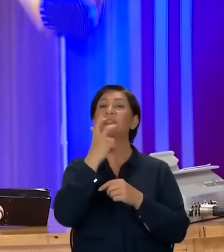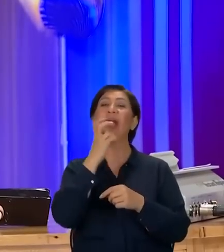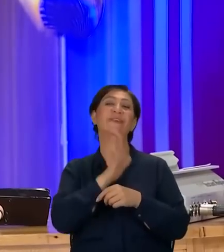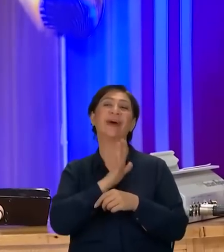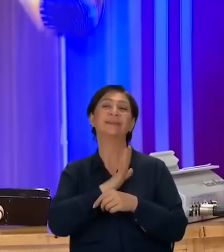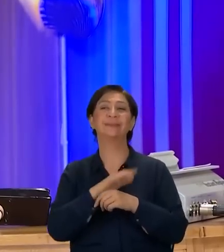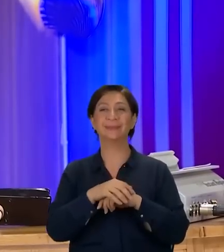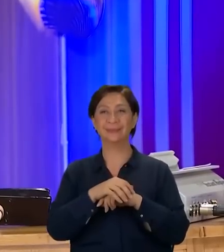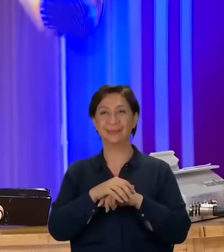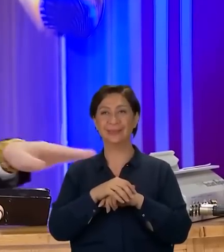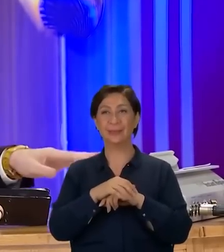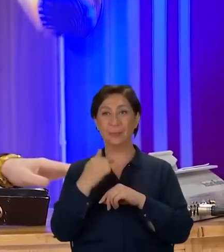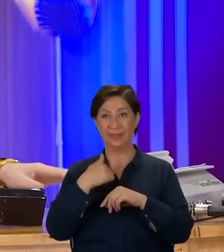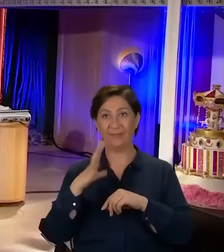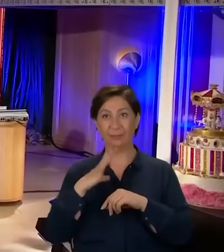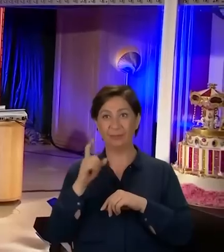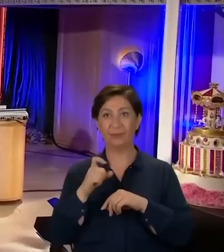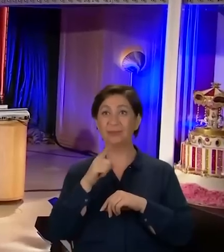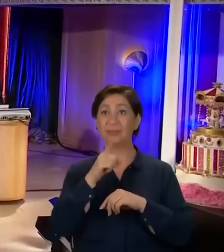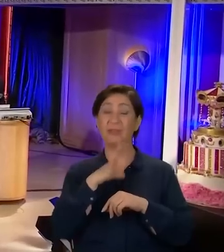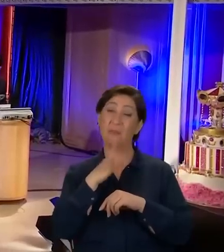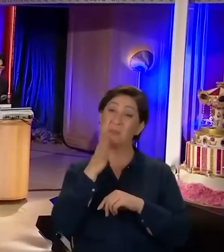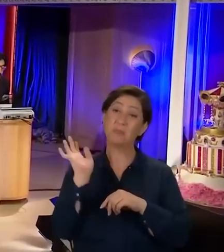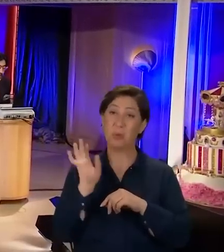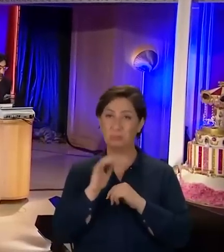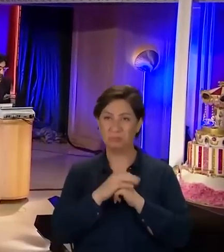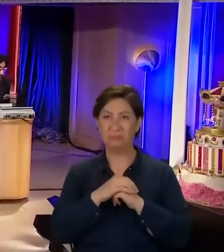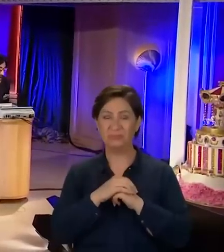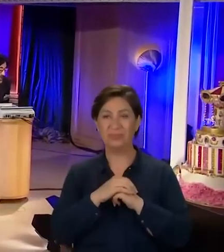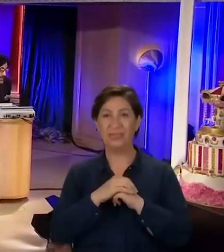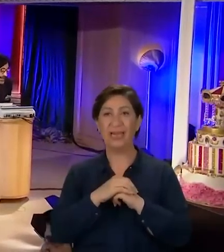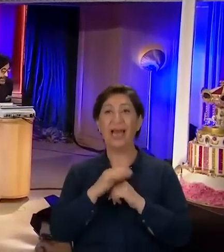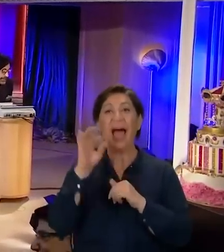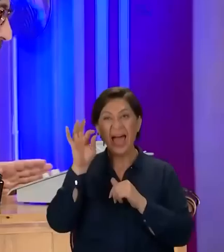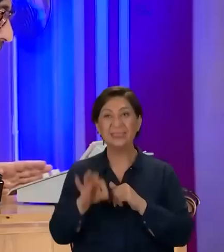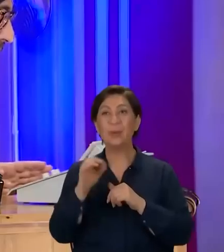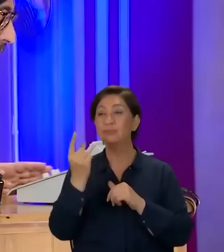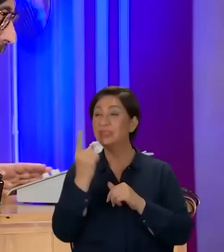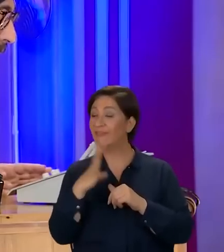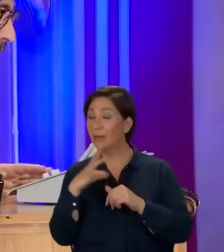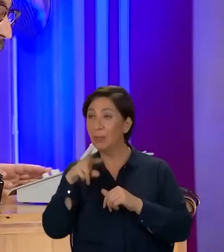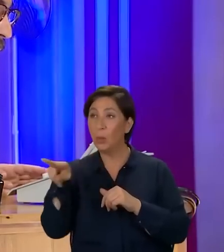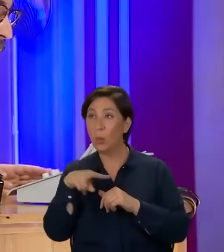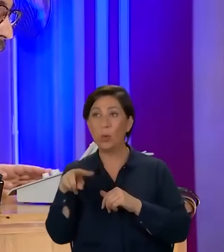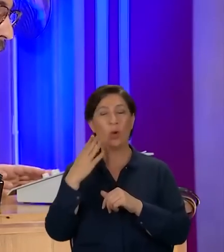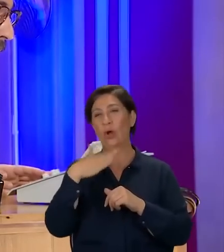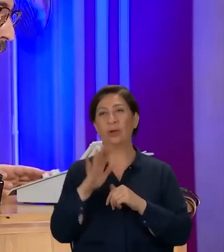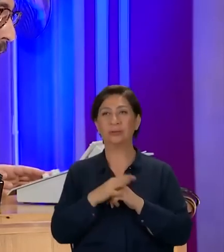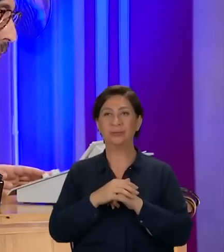şekerim. Oley. Benden var mı? Senden var mı bilmiyorum. Her zaman senden bir şey vardı.